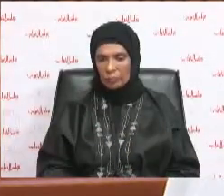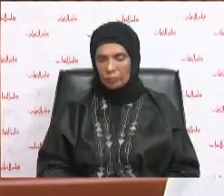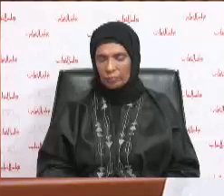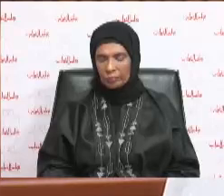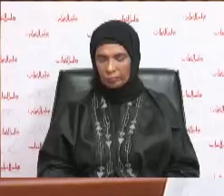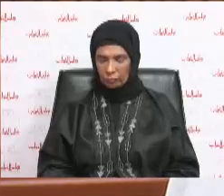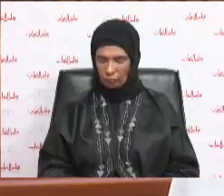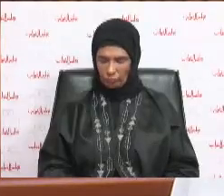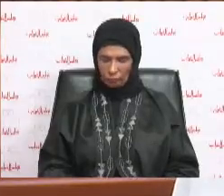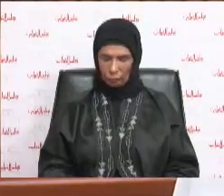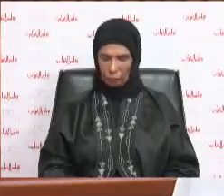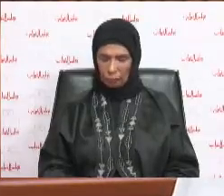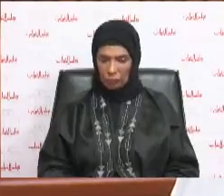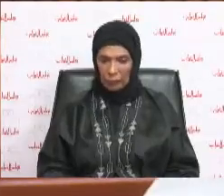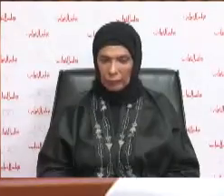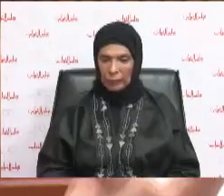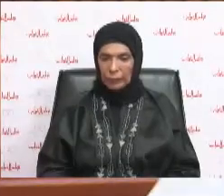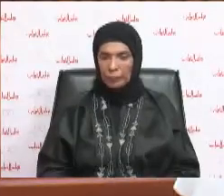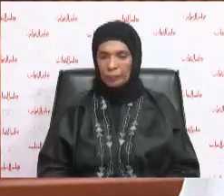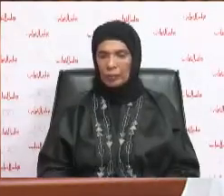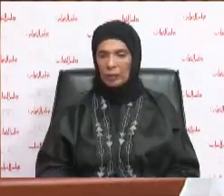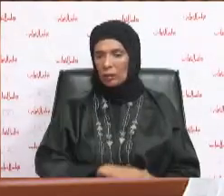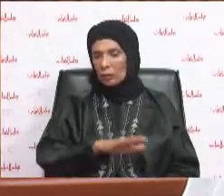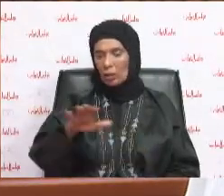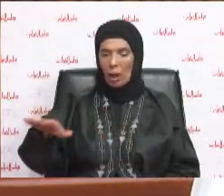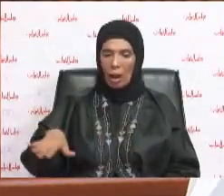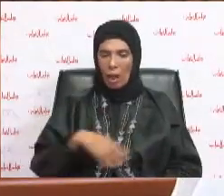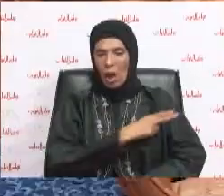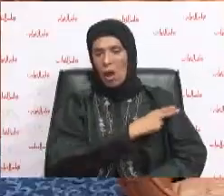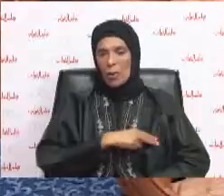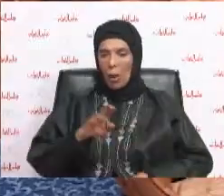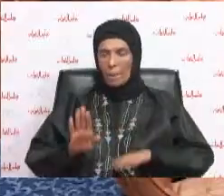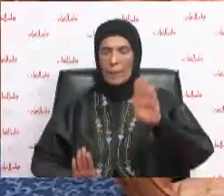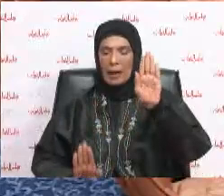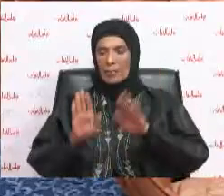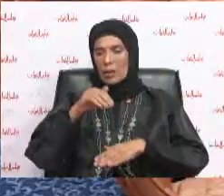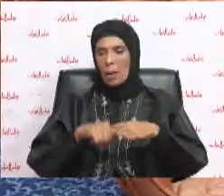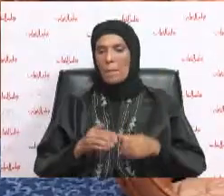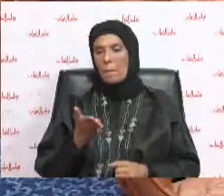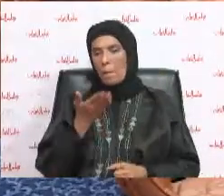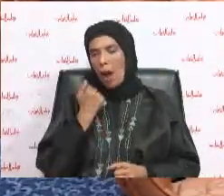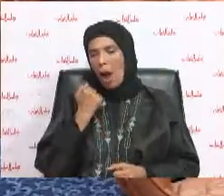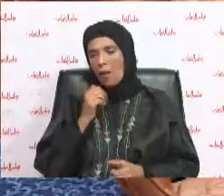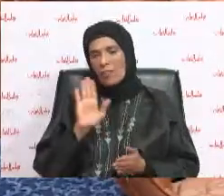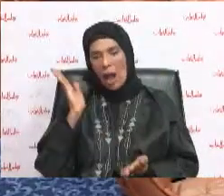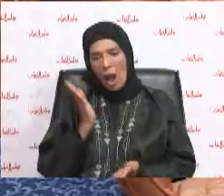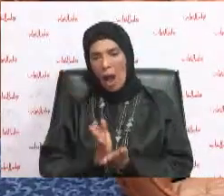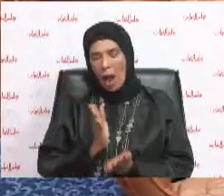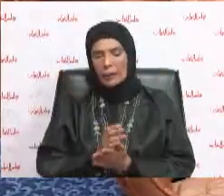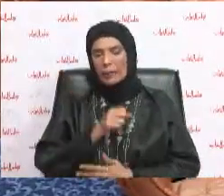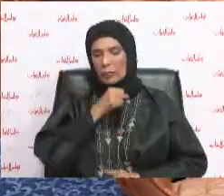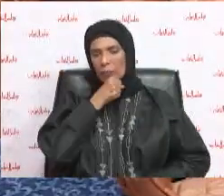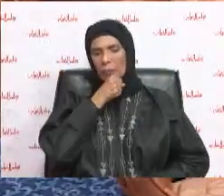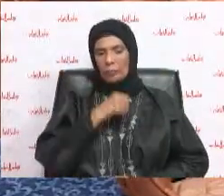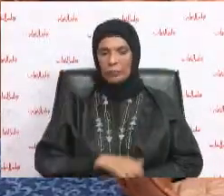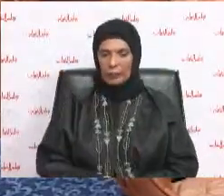الأمور بعد يعني مغلوطة، كل النواب الحاليين واللي في الفصل اللي طاف ما طلع إليهم تقاعد، وهذا